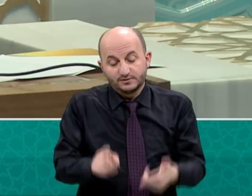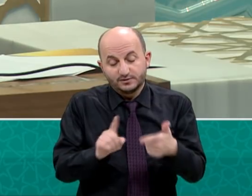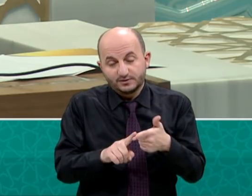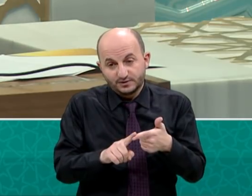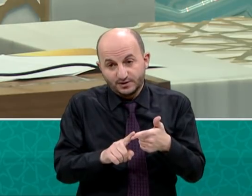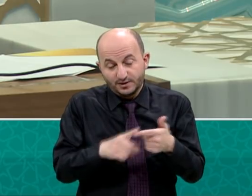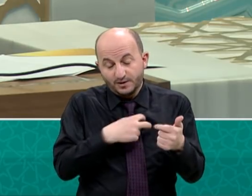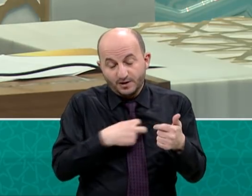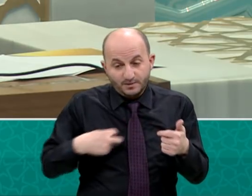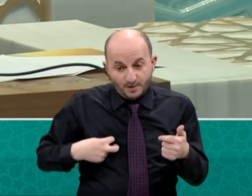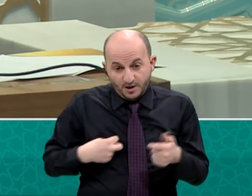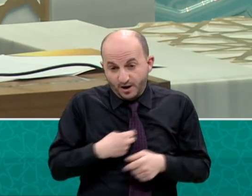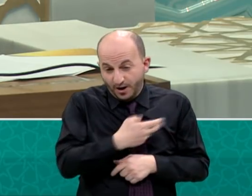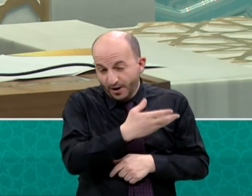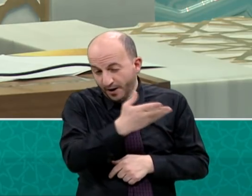Peygamberlerin,